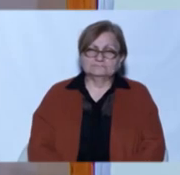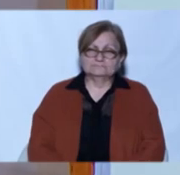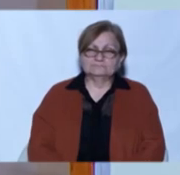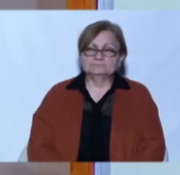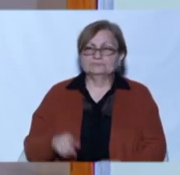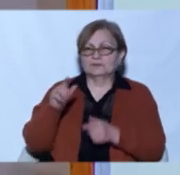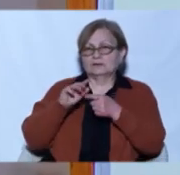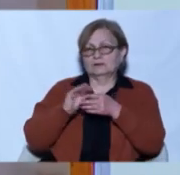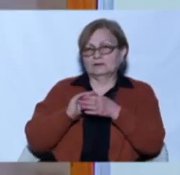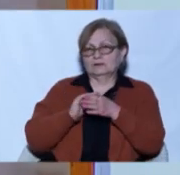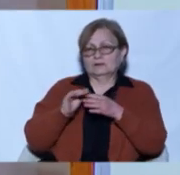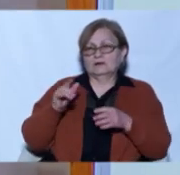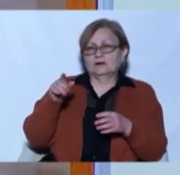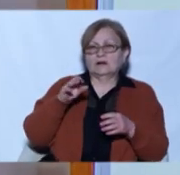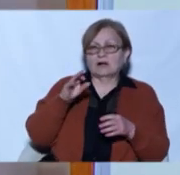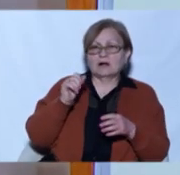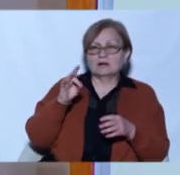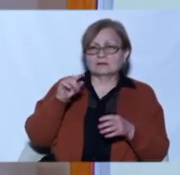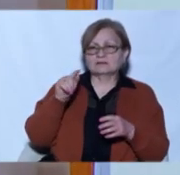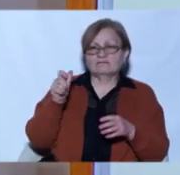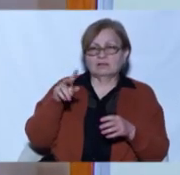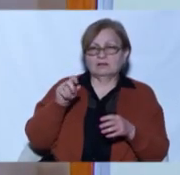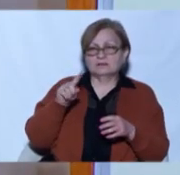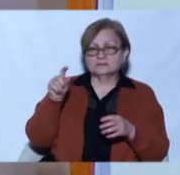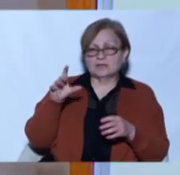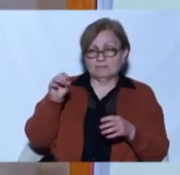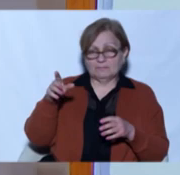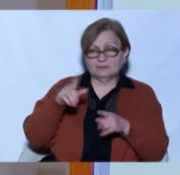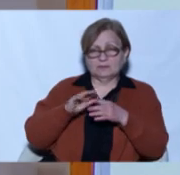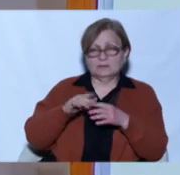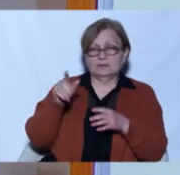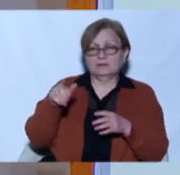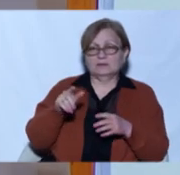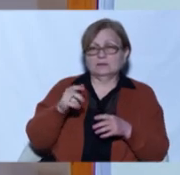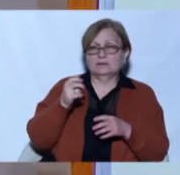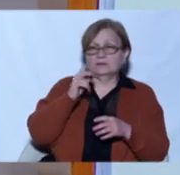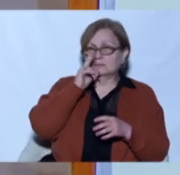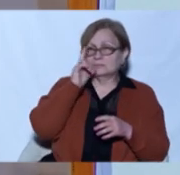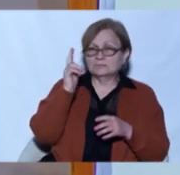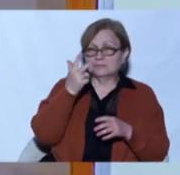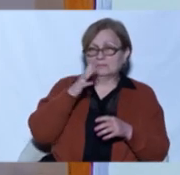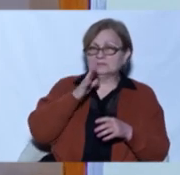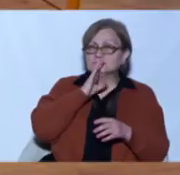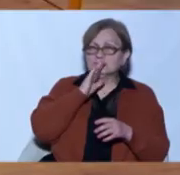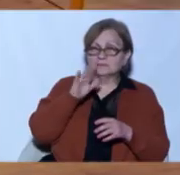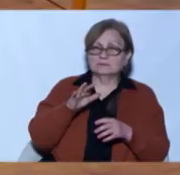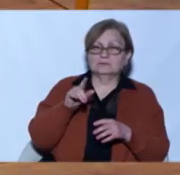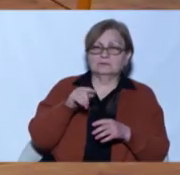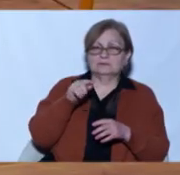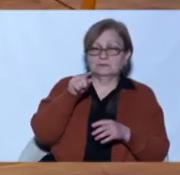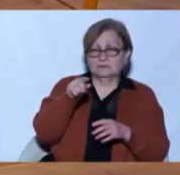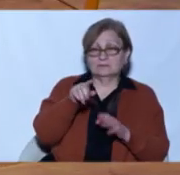ქართველაძეებს ყავდათ ერთადერთი ქალი ქეთო, რომელიც მესამე წელიწადში იდგა, მეტად საყვარელი ბავშვი იყო და ასე შემდეგ. ცხადია,